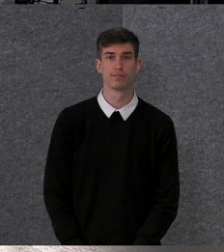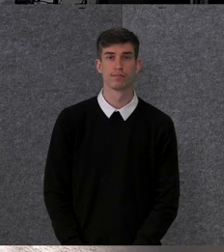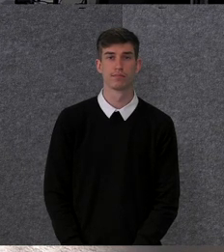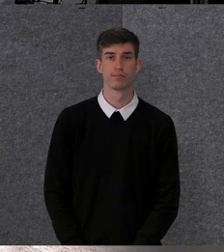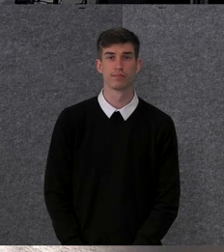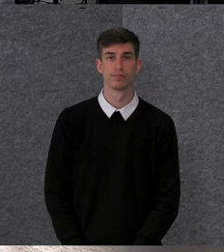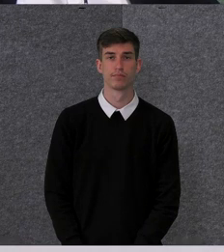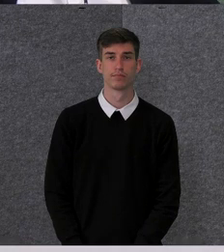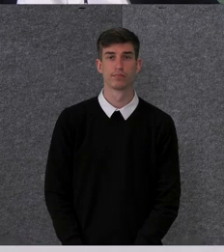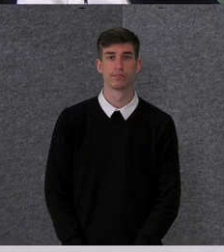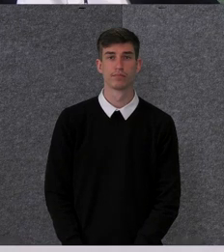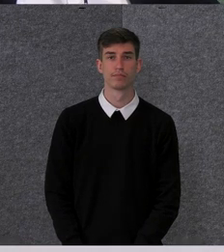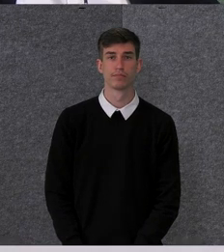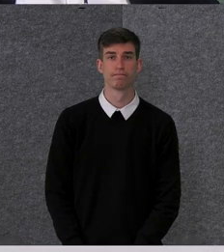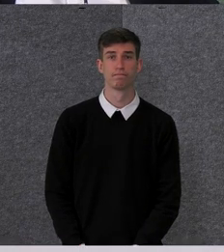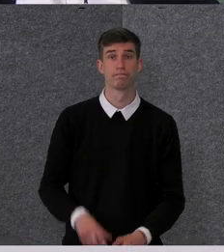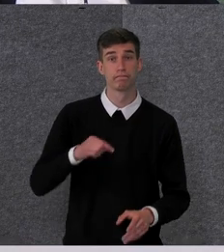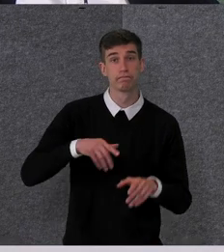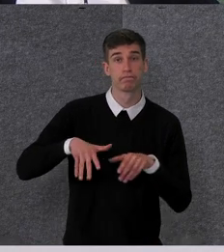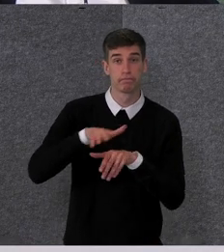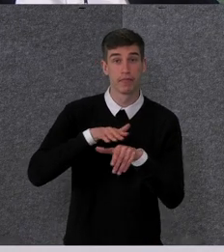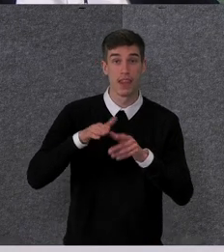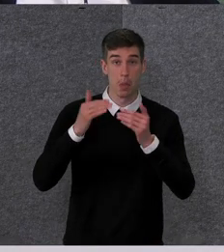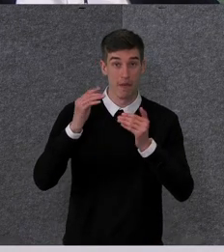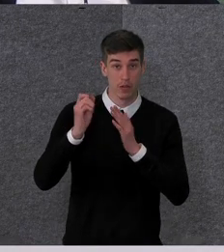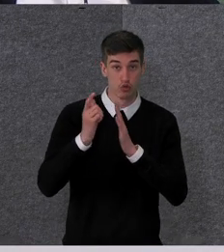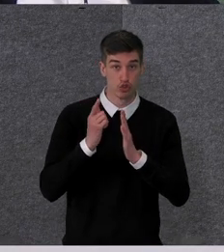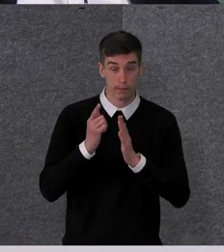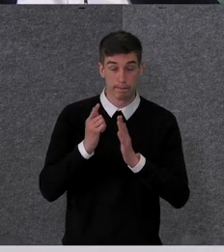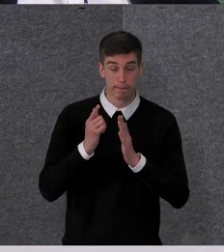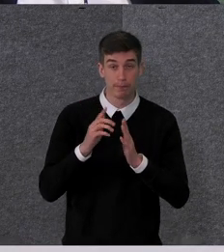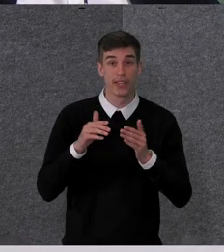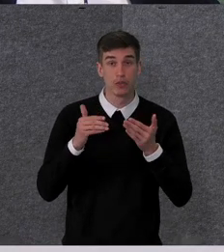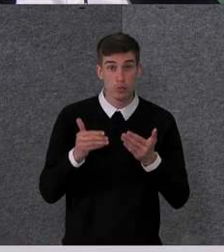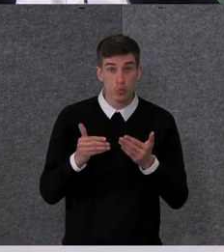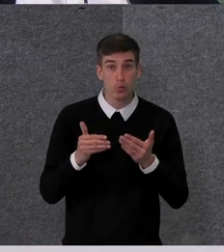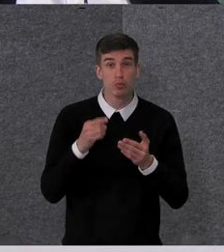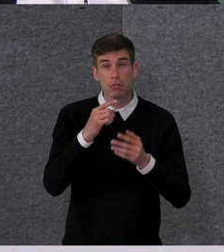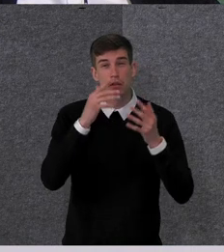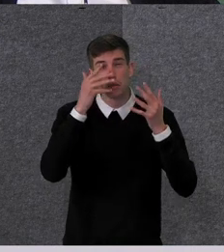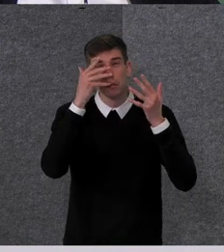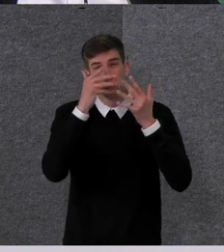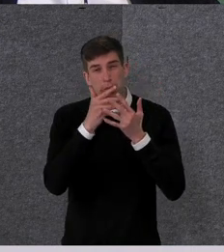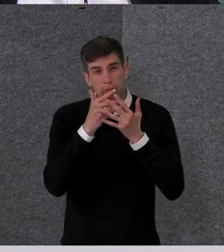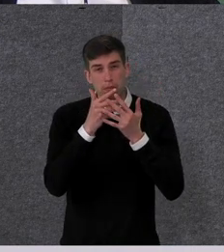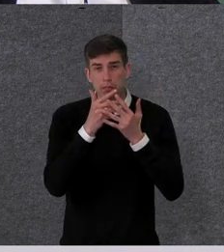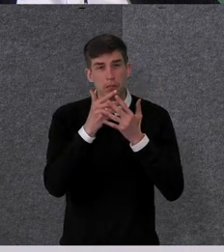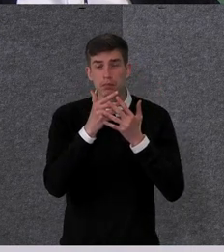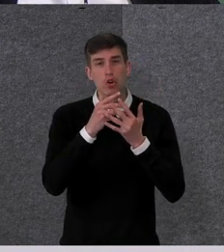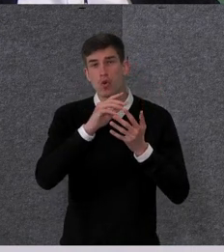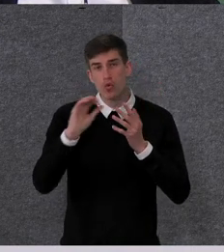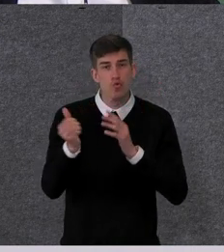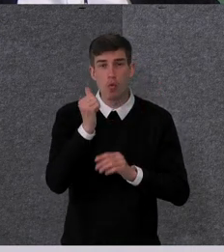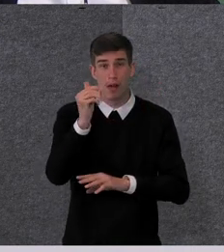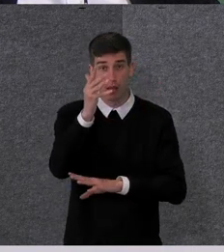Genau, tatsächlich gibt es hier noch eine weitere Kandidatur und damit es nicht zur Verwirrung kommt, werde ich gleich nochmal